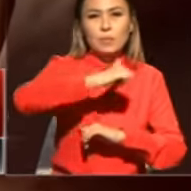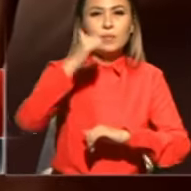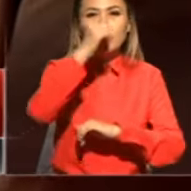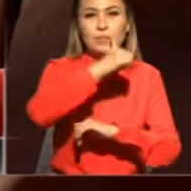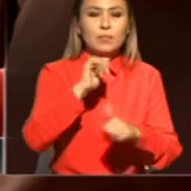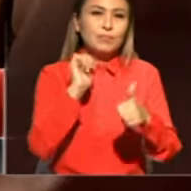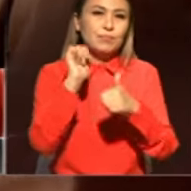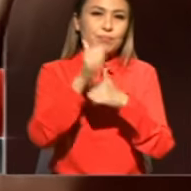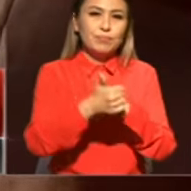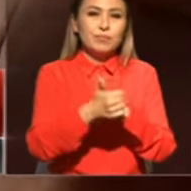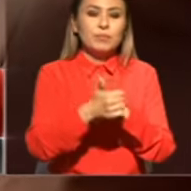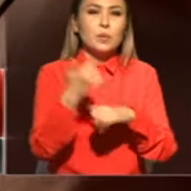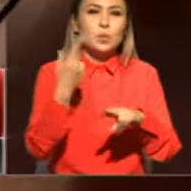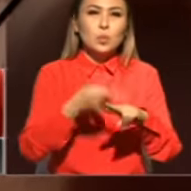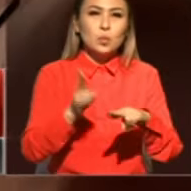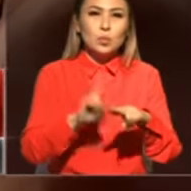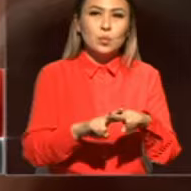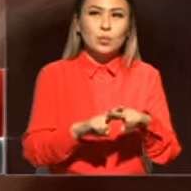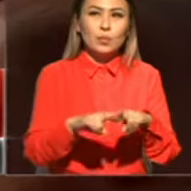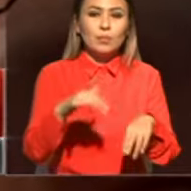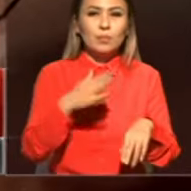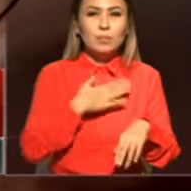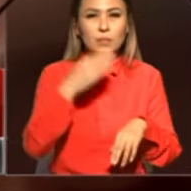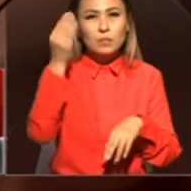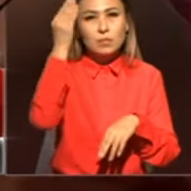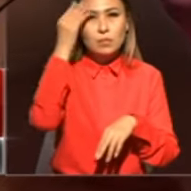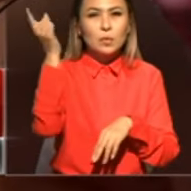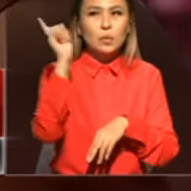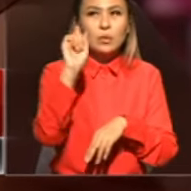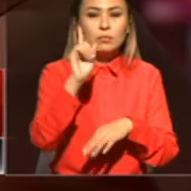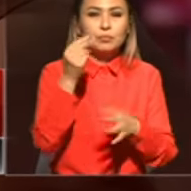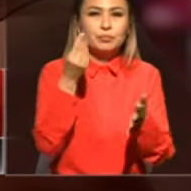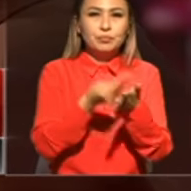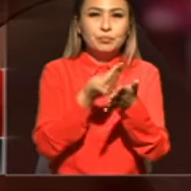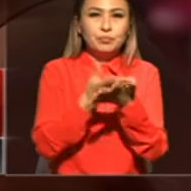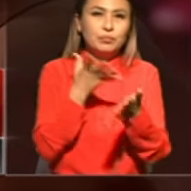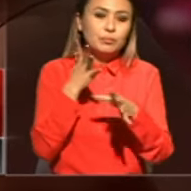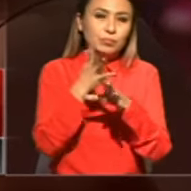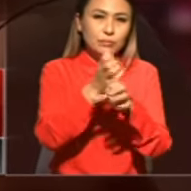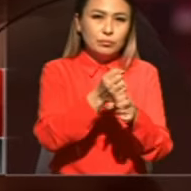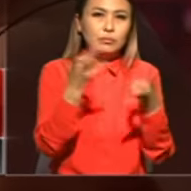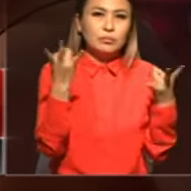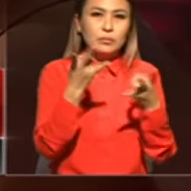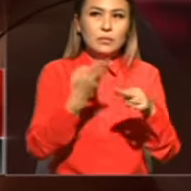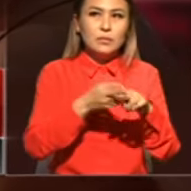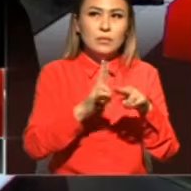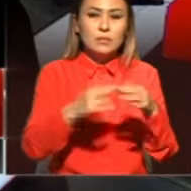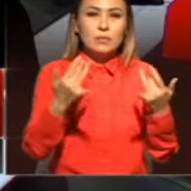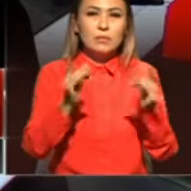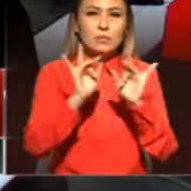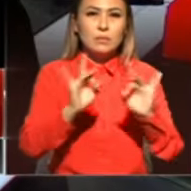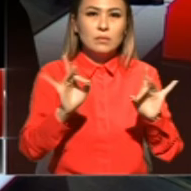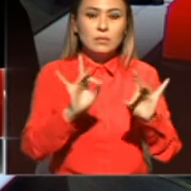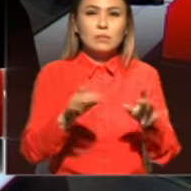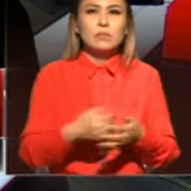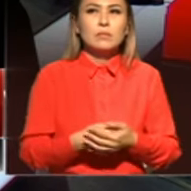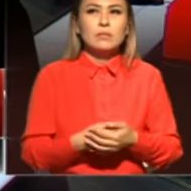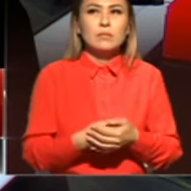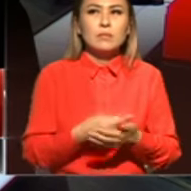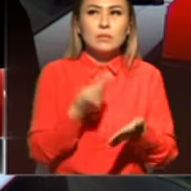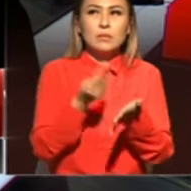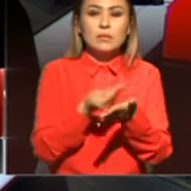озып кеткен. Сондықтан менің ойымша біз бюджеттік шығыстарды қысқартуымыз керек. Жаңа әріптестер айтып отыр ғой, қаншама бюджет. Енді бюджеттік шығысты